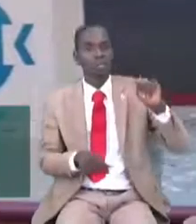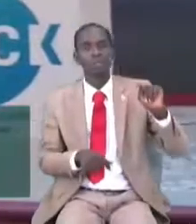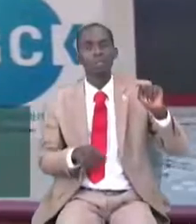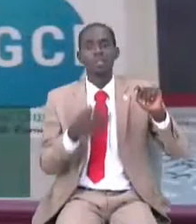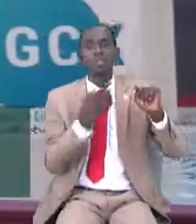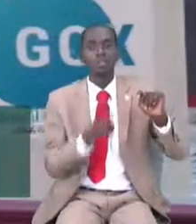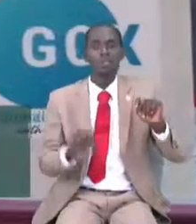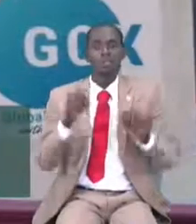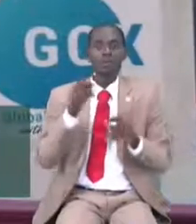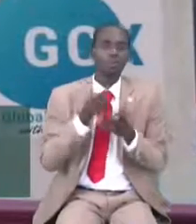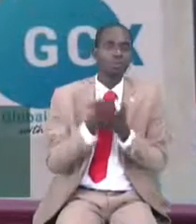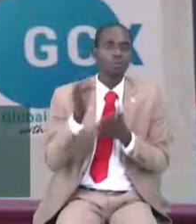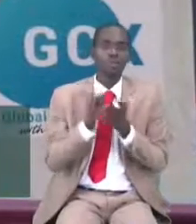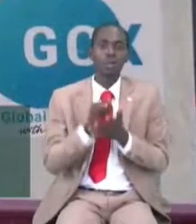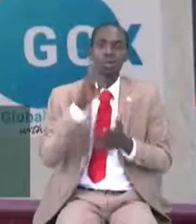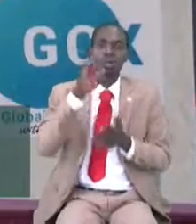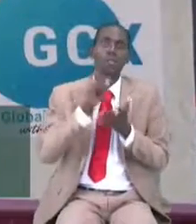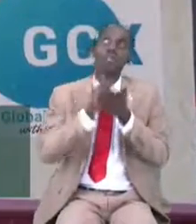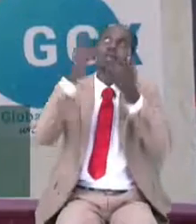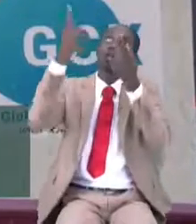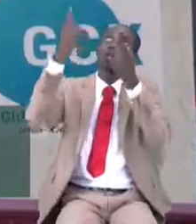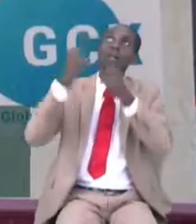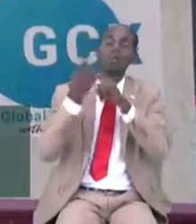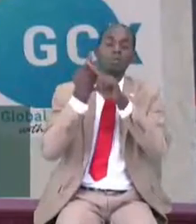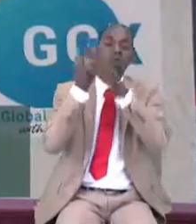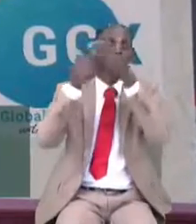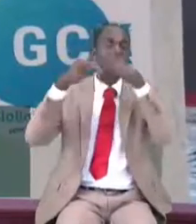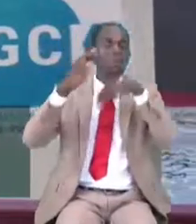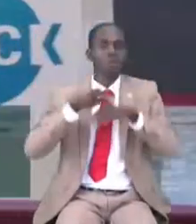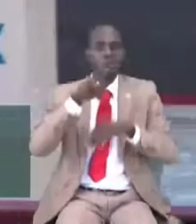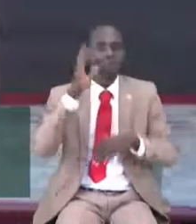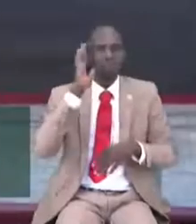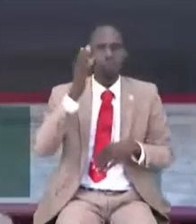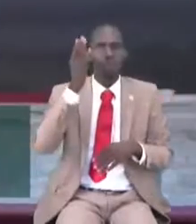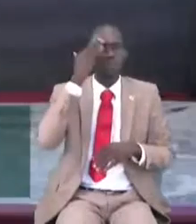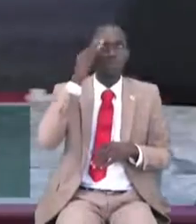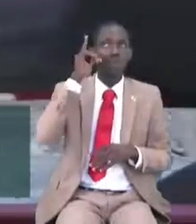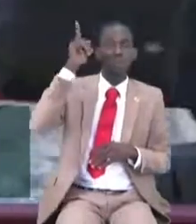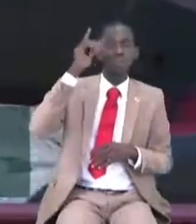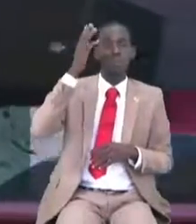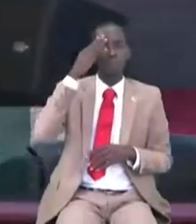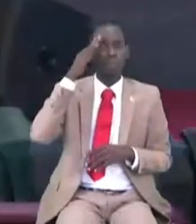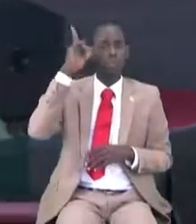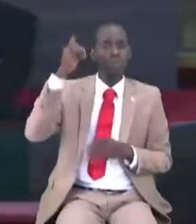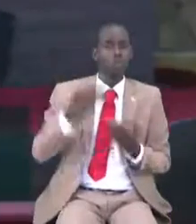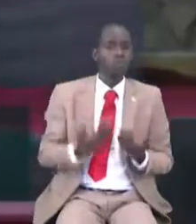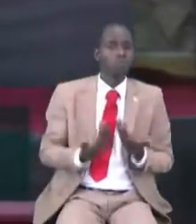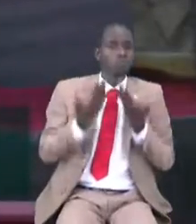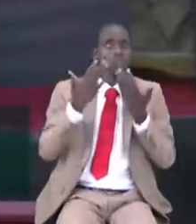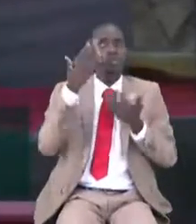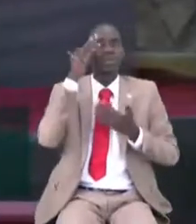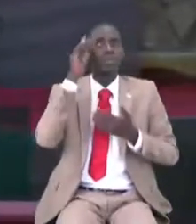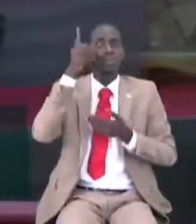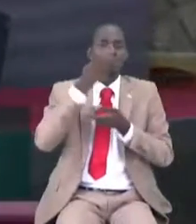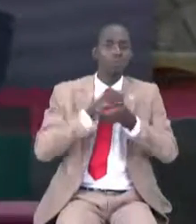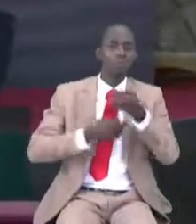Vous connaîtrez son sacrifice, vous connaîtrez sa substitution, vous connaîtrez son salut et sa suffisance,